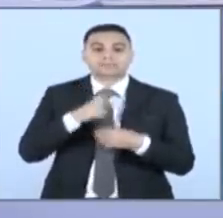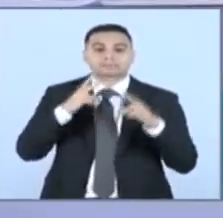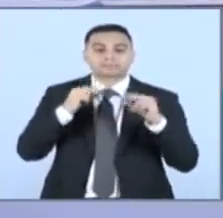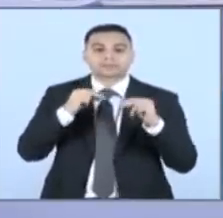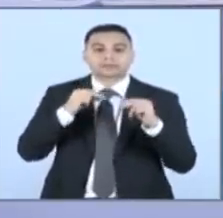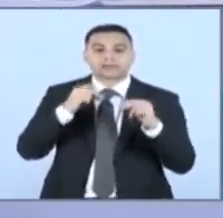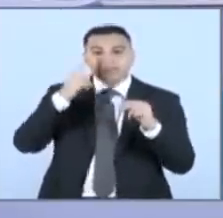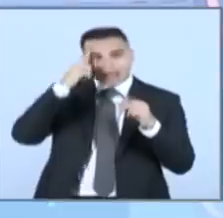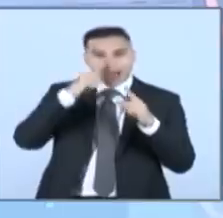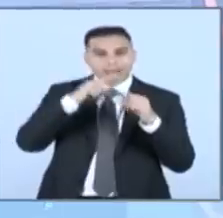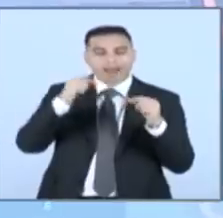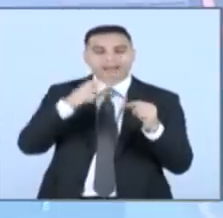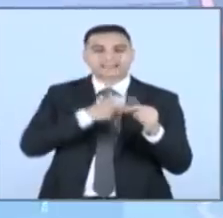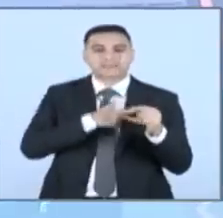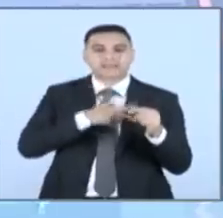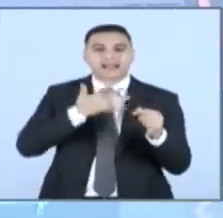اللي في اليابان